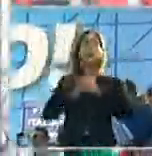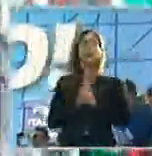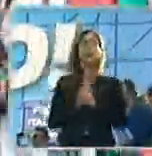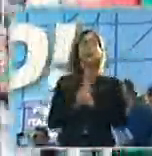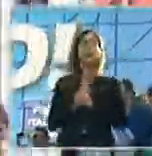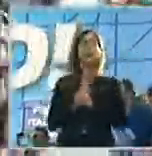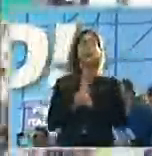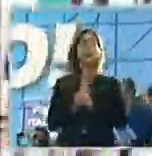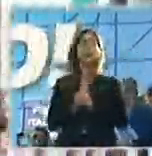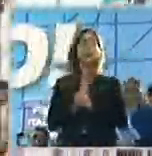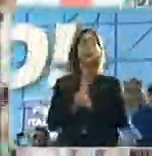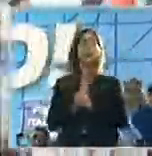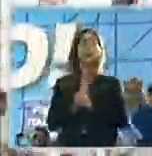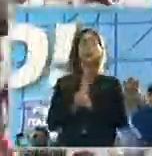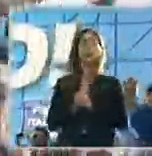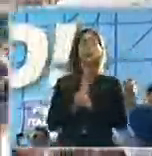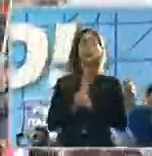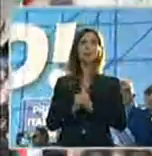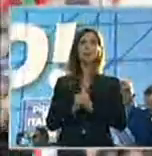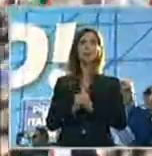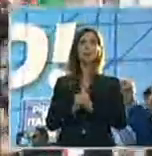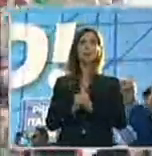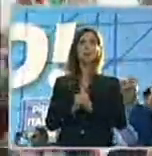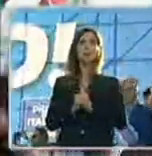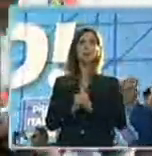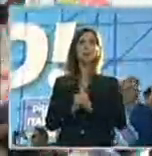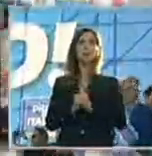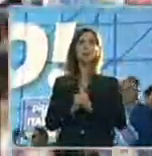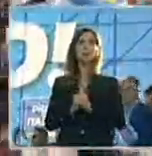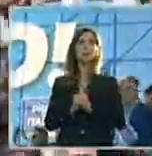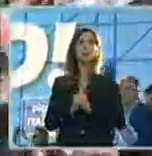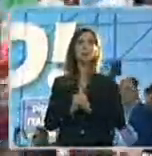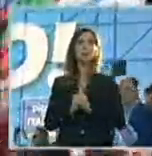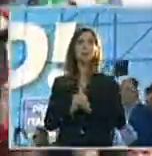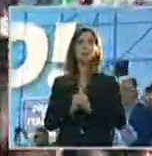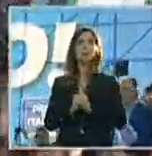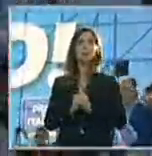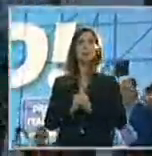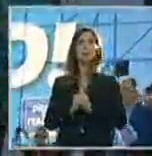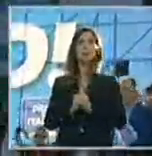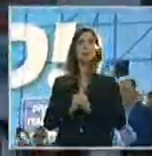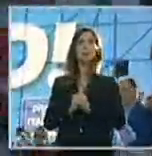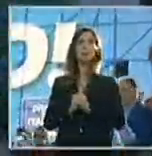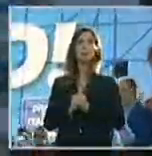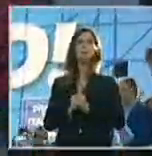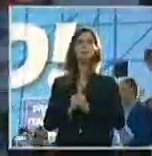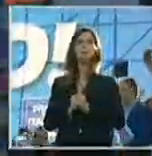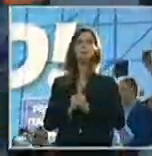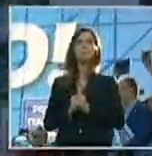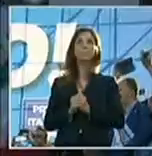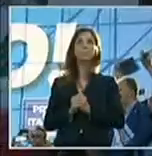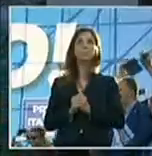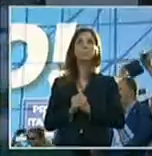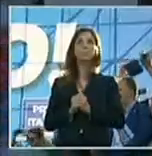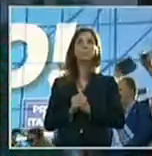potremmo assistere a una correzione, secondo te, di rotta di Salvini? Beh, visto che c'è anche